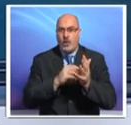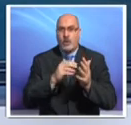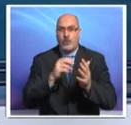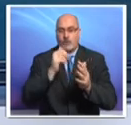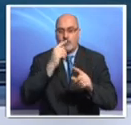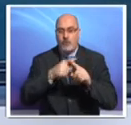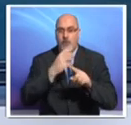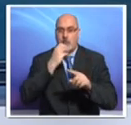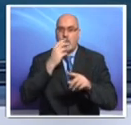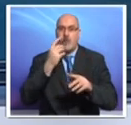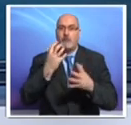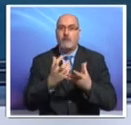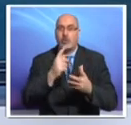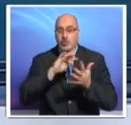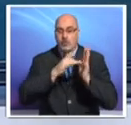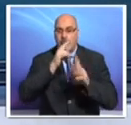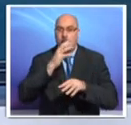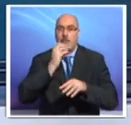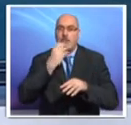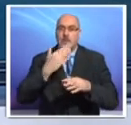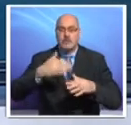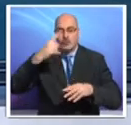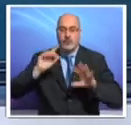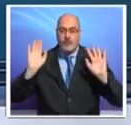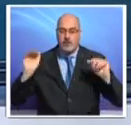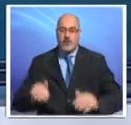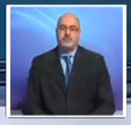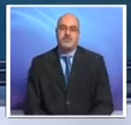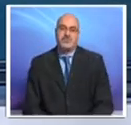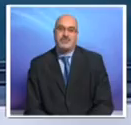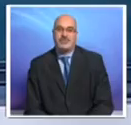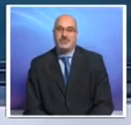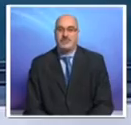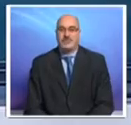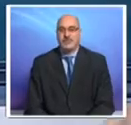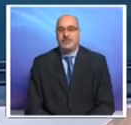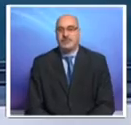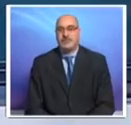لكم من أطيب المنادى، دمتم بخير. السلام عليكم ورحمة الله تعالى وبركاته.